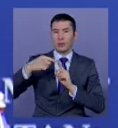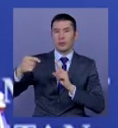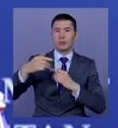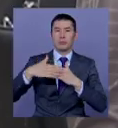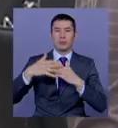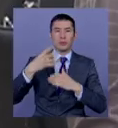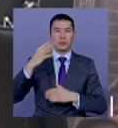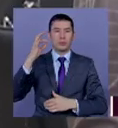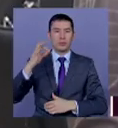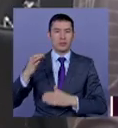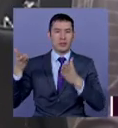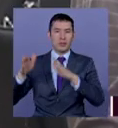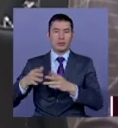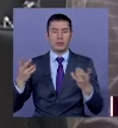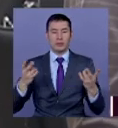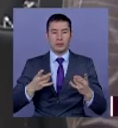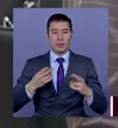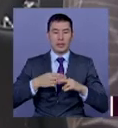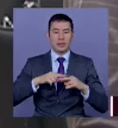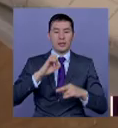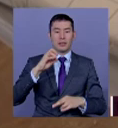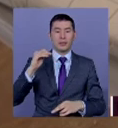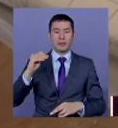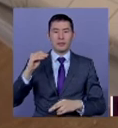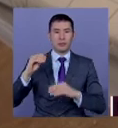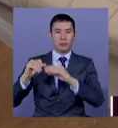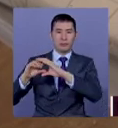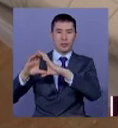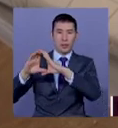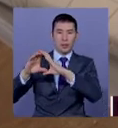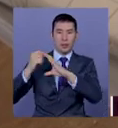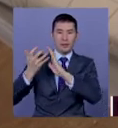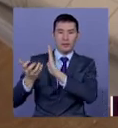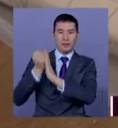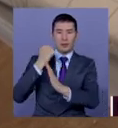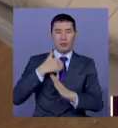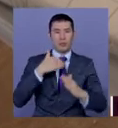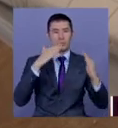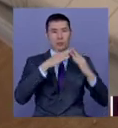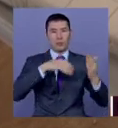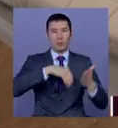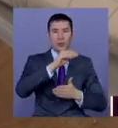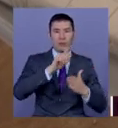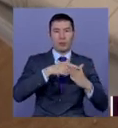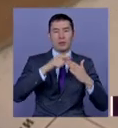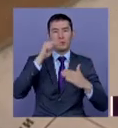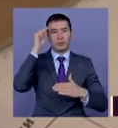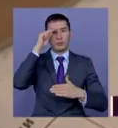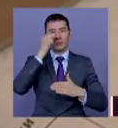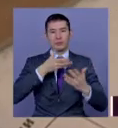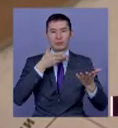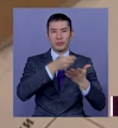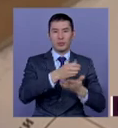қажет. Зейнетақы қорындағы қаржыны баспана сатып алуға, ем қабылда білім игеруге жұмсауға болады.